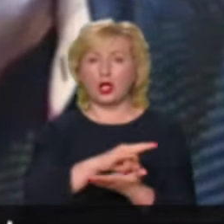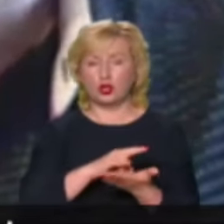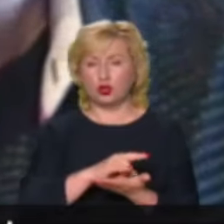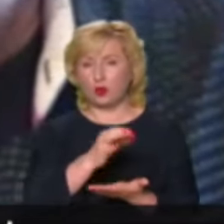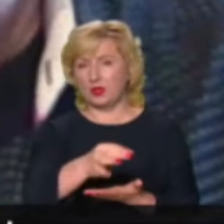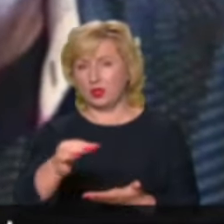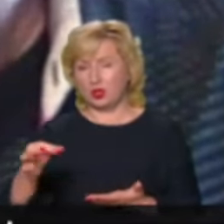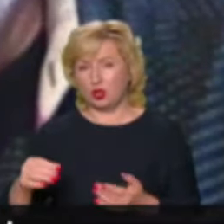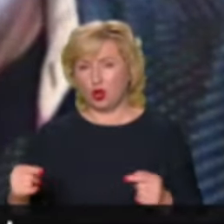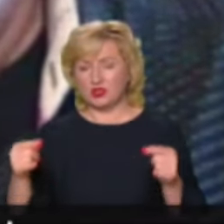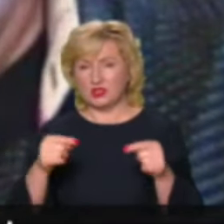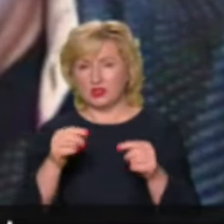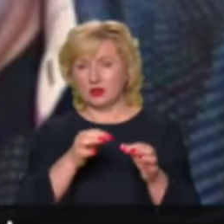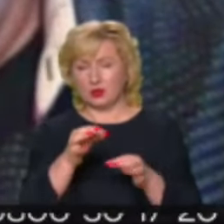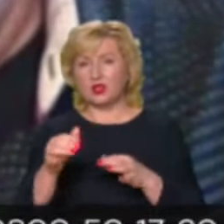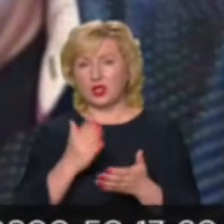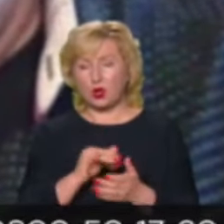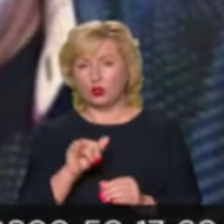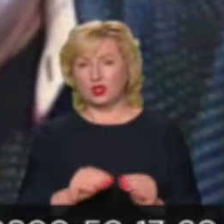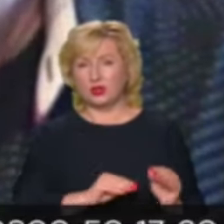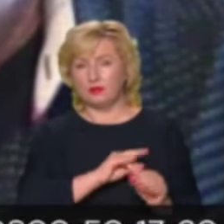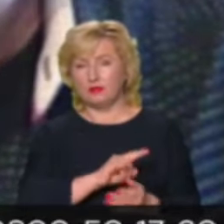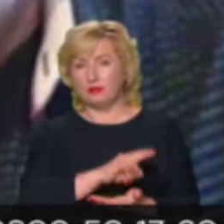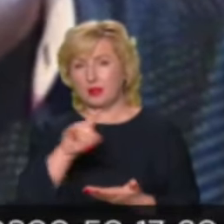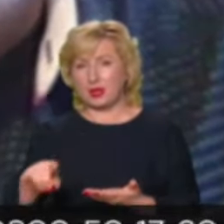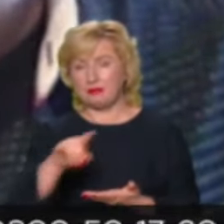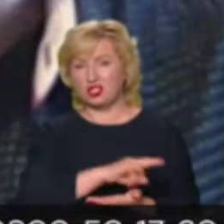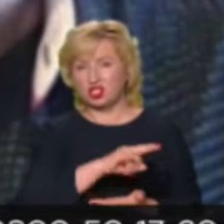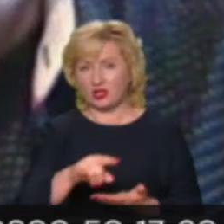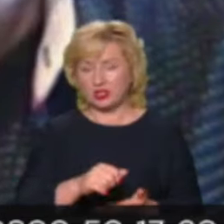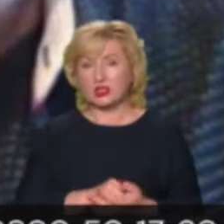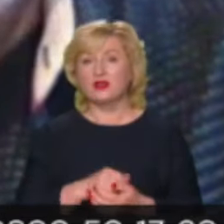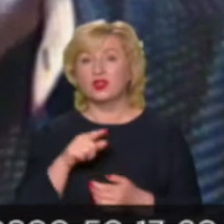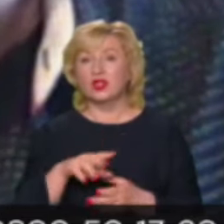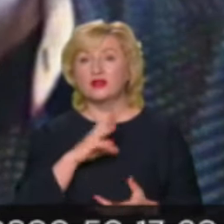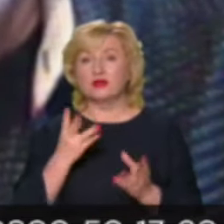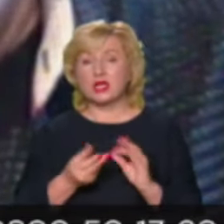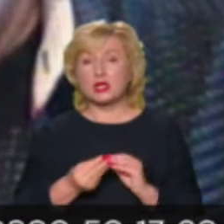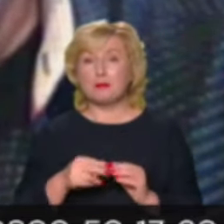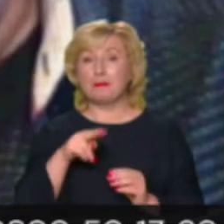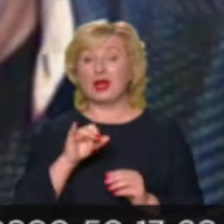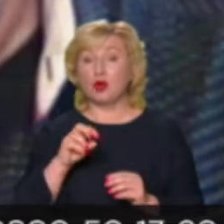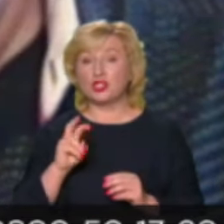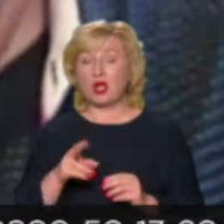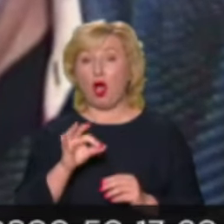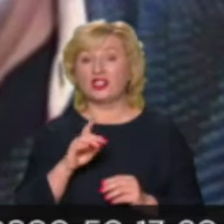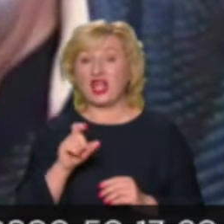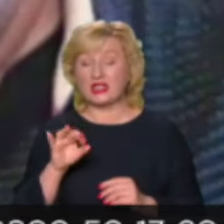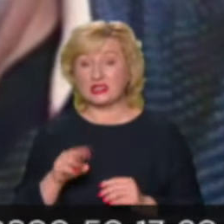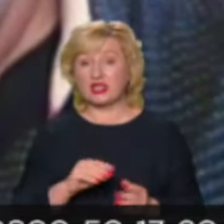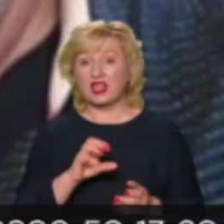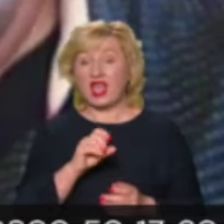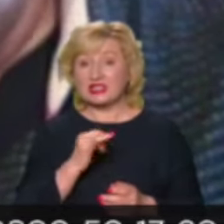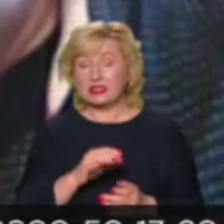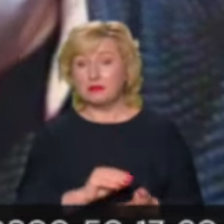аеродромна концентрація, там їм є куди переміщатися. Вони взагалі, от з Приморськ-Ахтарська і Єськ, вони перебрались на